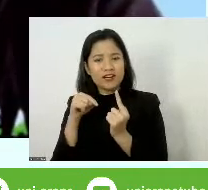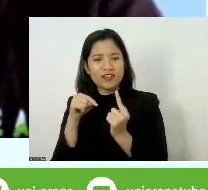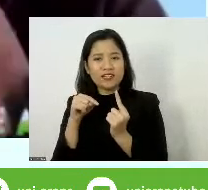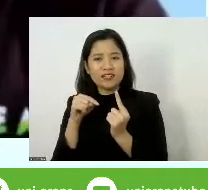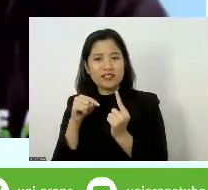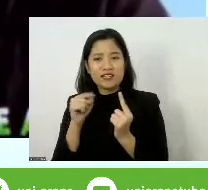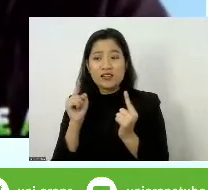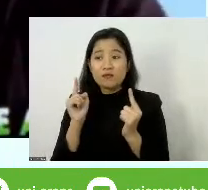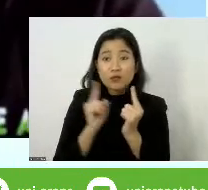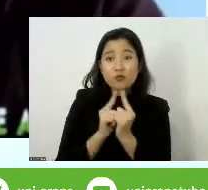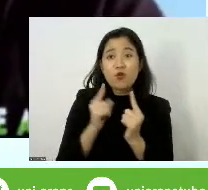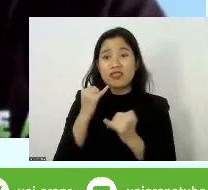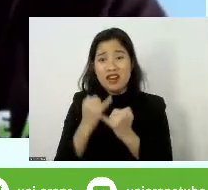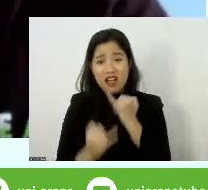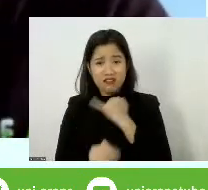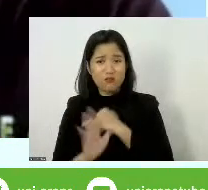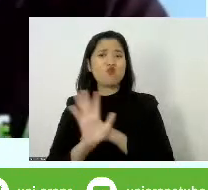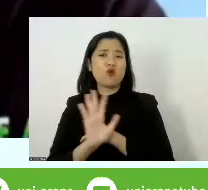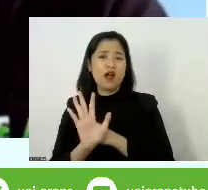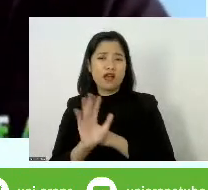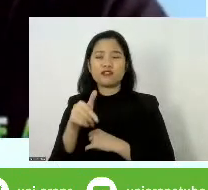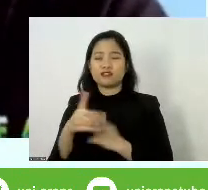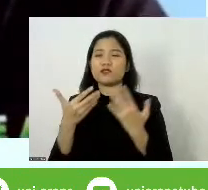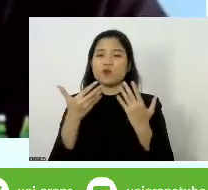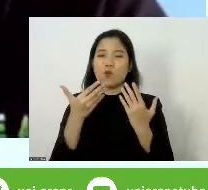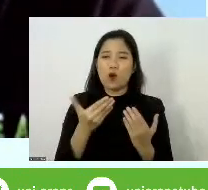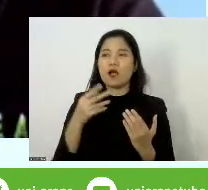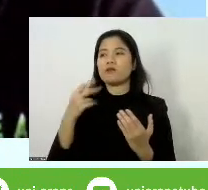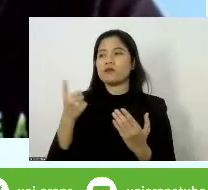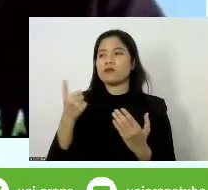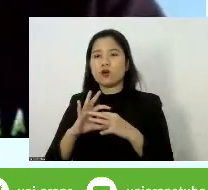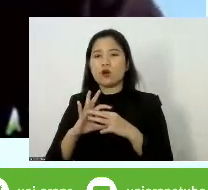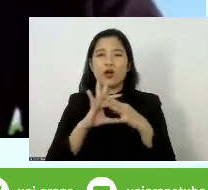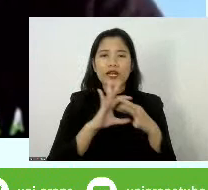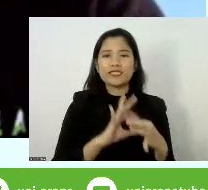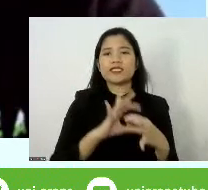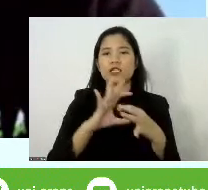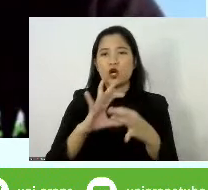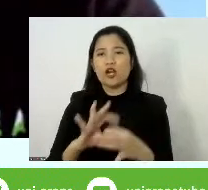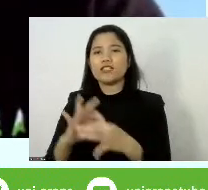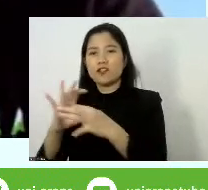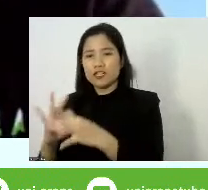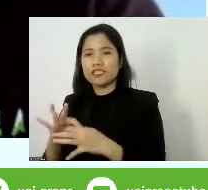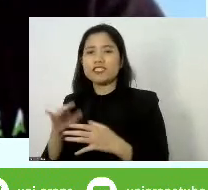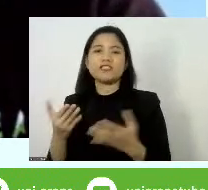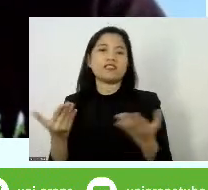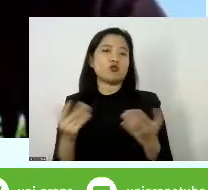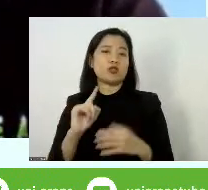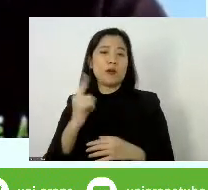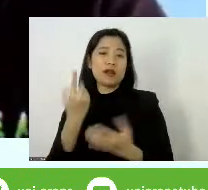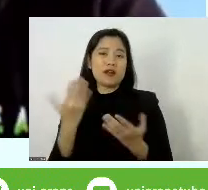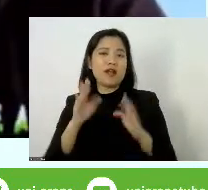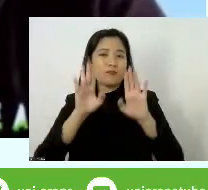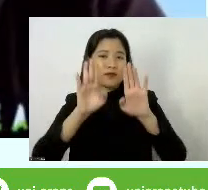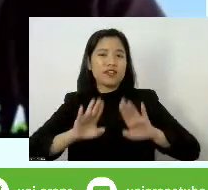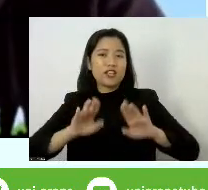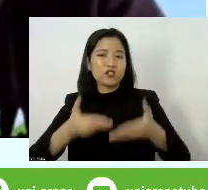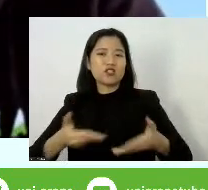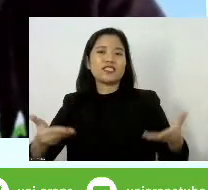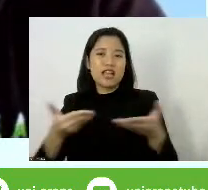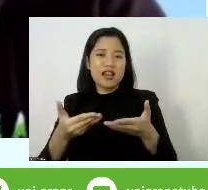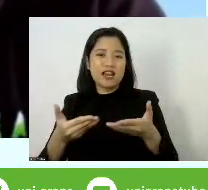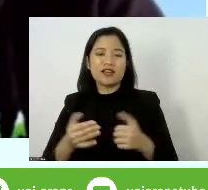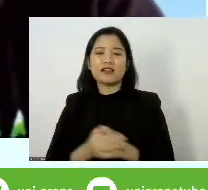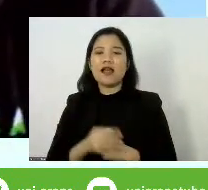yang tidak terakhir jadi ujung silakan kita berkoneksi satu sama lain minimal di media sosial sih itunya tuh boleh tuh